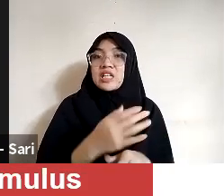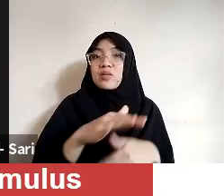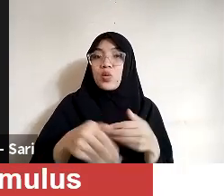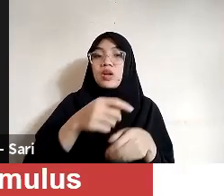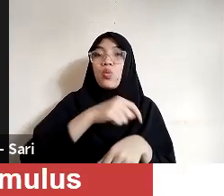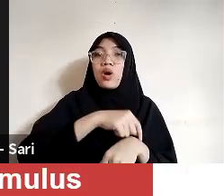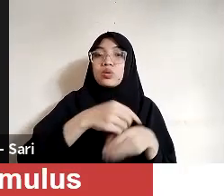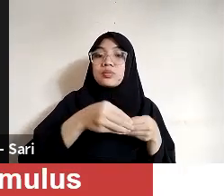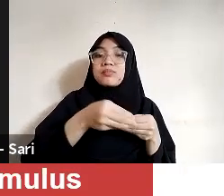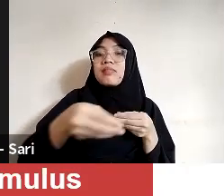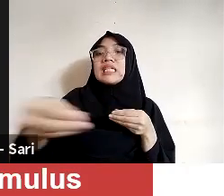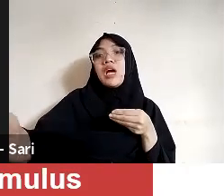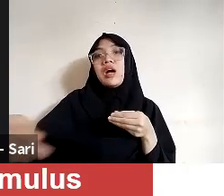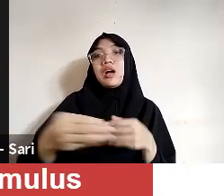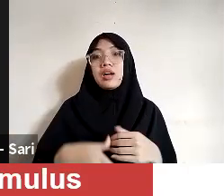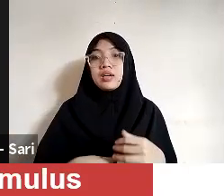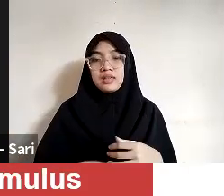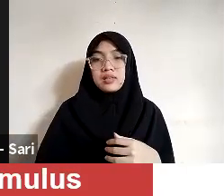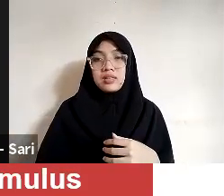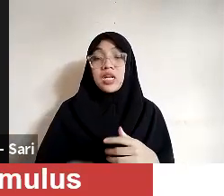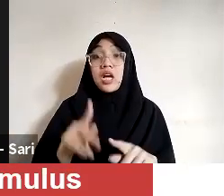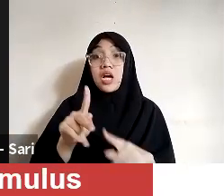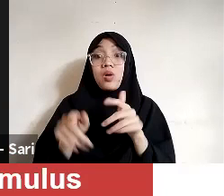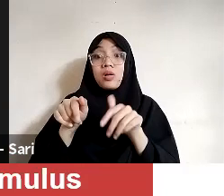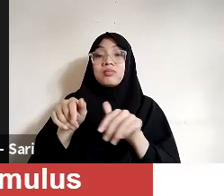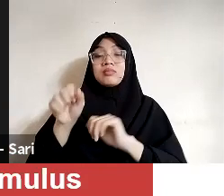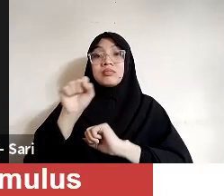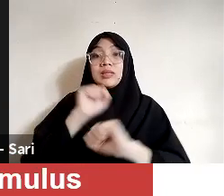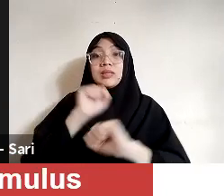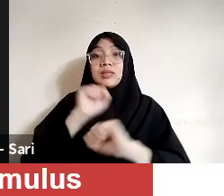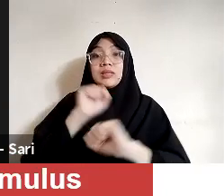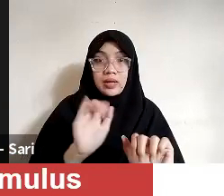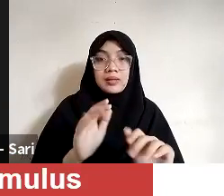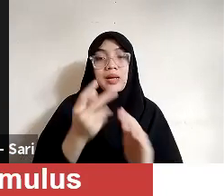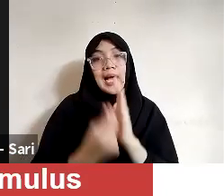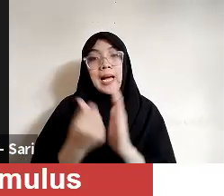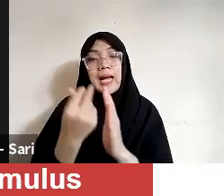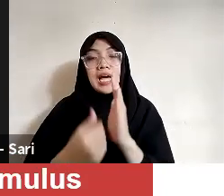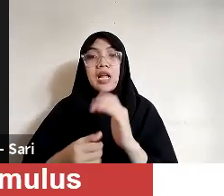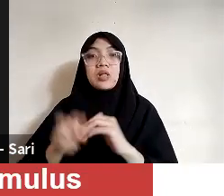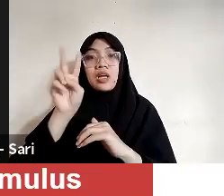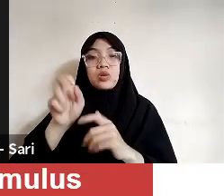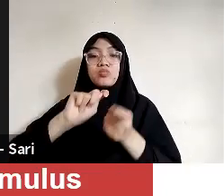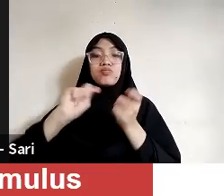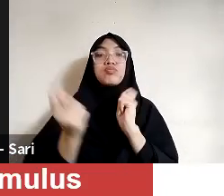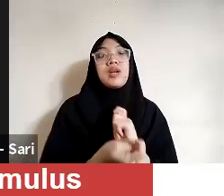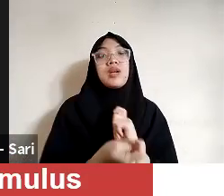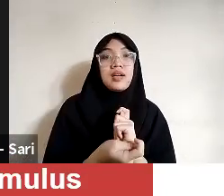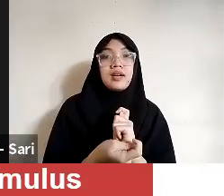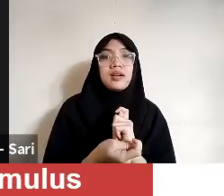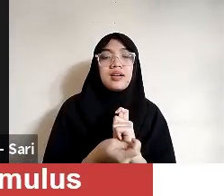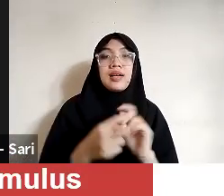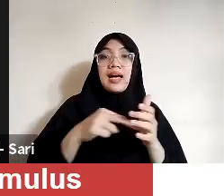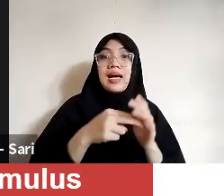Nah, ini nampaknya, dan kalau itu nanti dilakukan berarti anggaran harus dirubah, dan artinya kalau